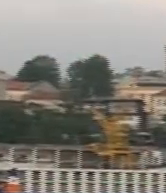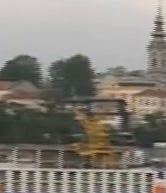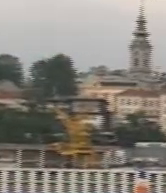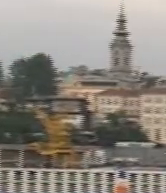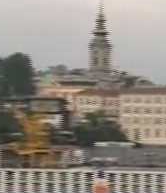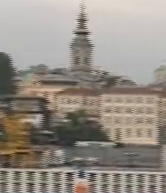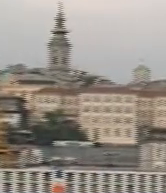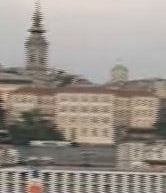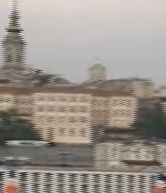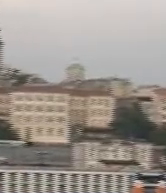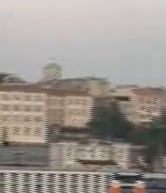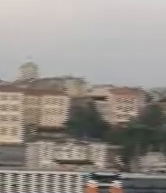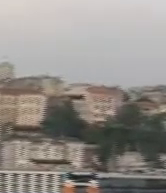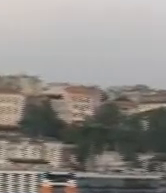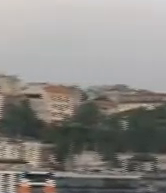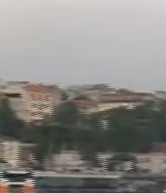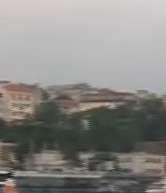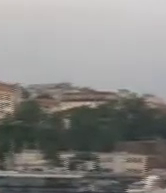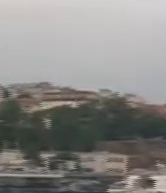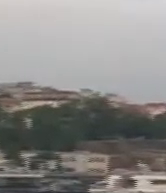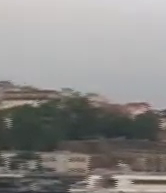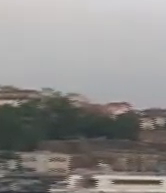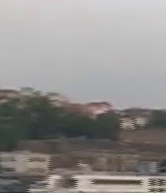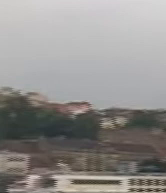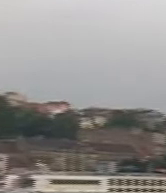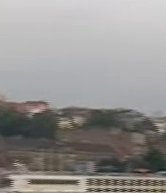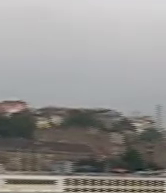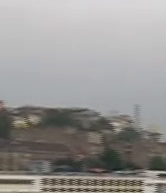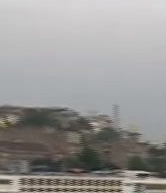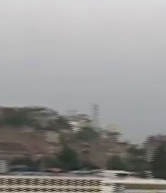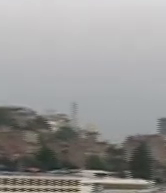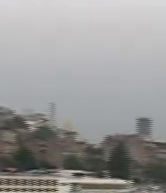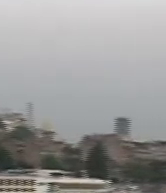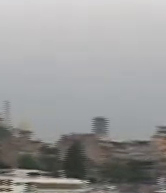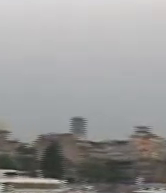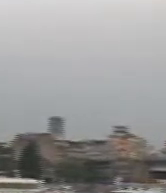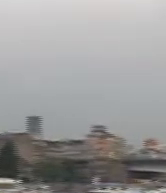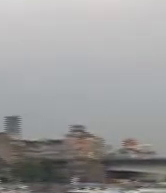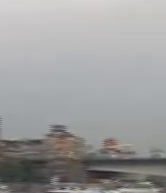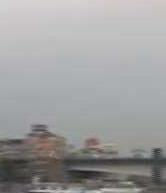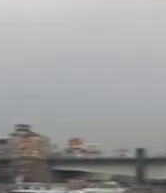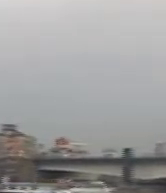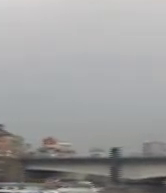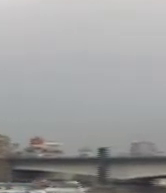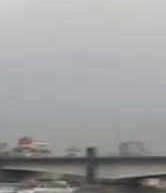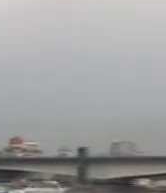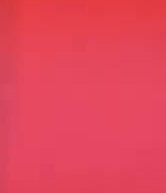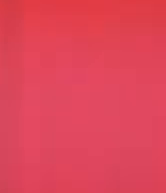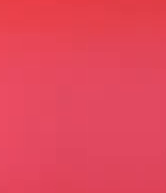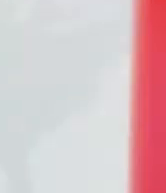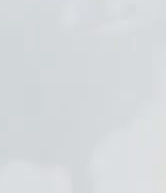Vreme do kraja dana umereno oblačno sa lokalnim pljuskovima, grmljavinom i svežije, temperatura do 31 stepen.